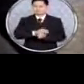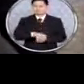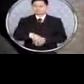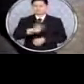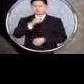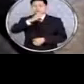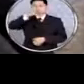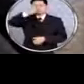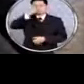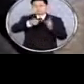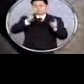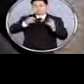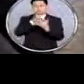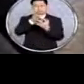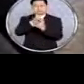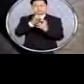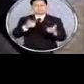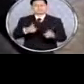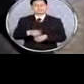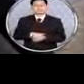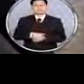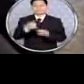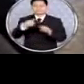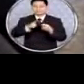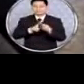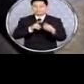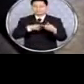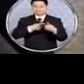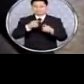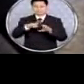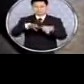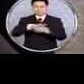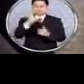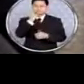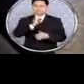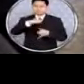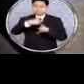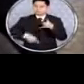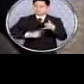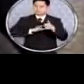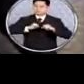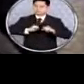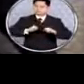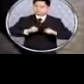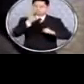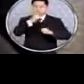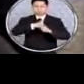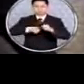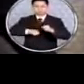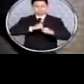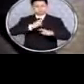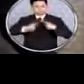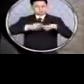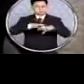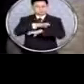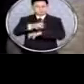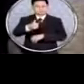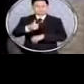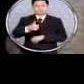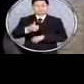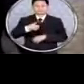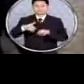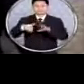而下的干预文化，而是让文化能够有自己的生存跟文化发展的空间，文化也不